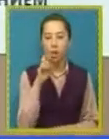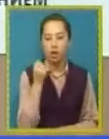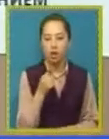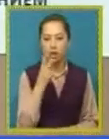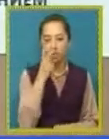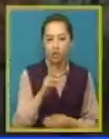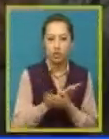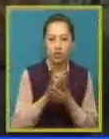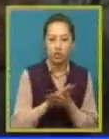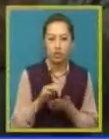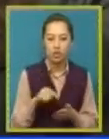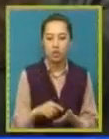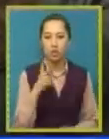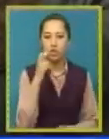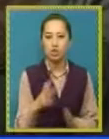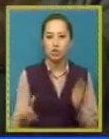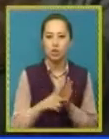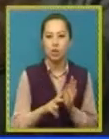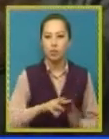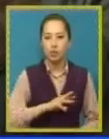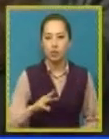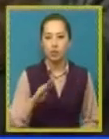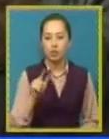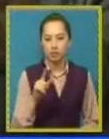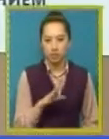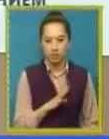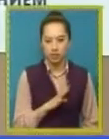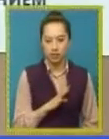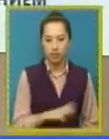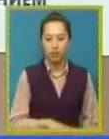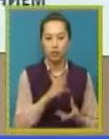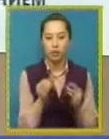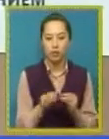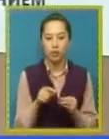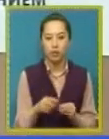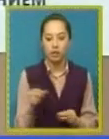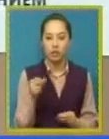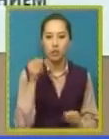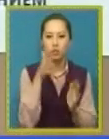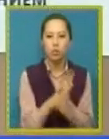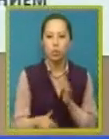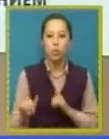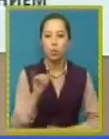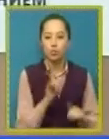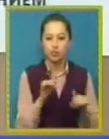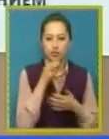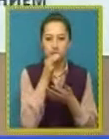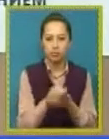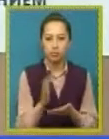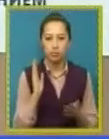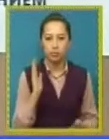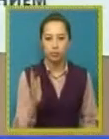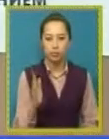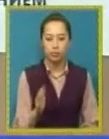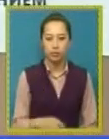жұмыстарына қалалық бюджеттен 208 миллион теңге қаржы бөлінген. Қаржы қалай, қайда жұмсалды? Әкім айтсын. Мұл қаламыздың